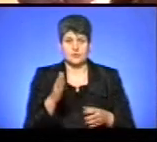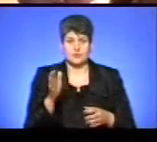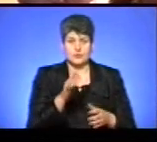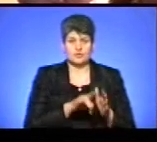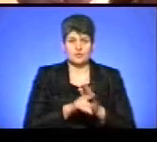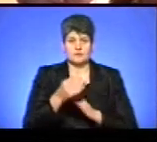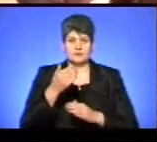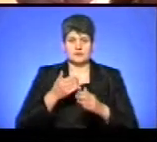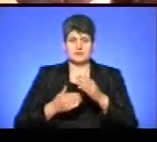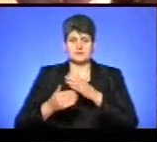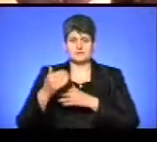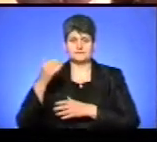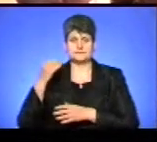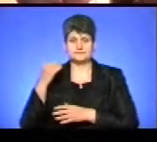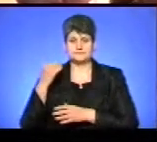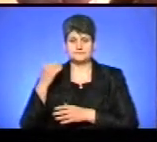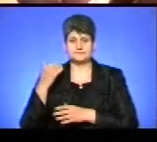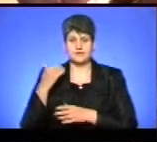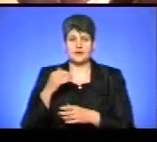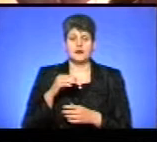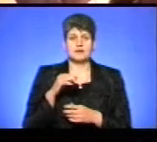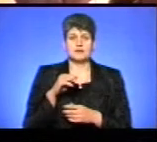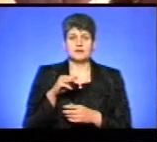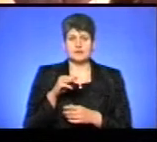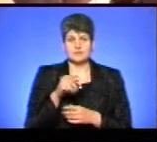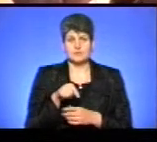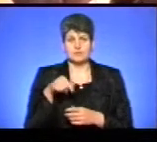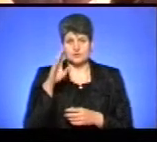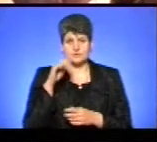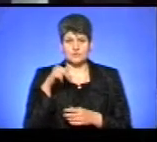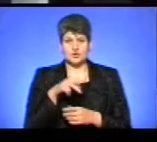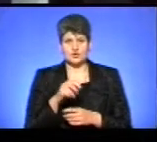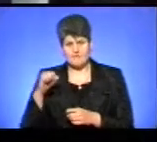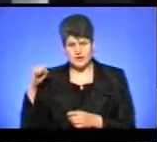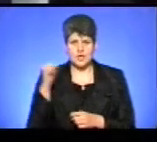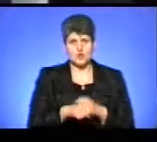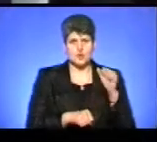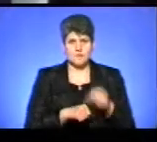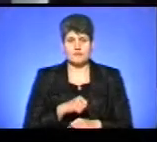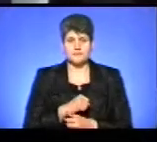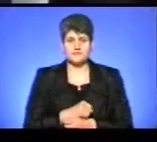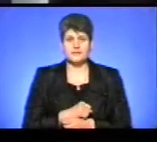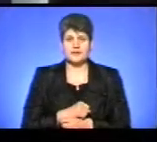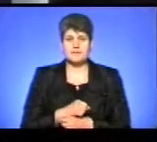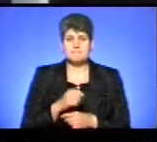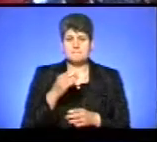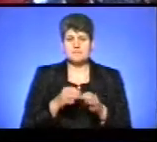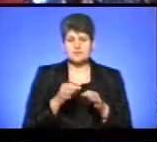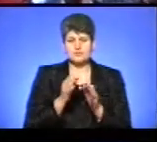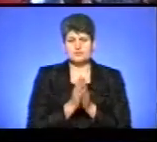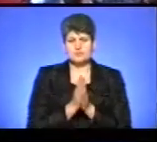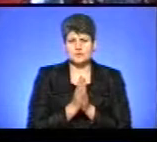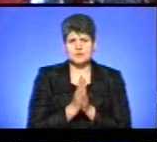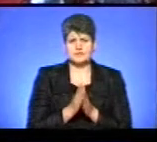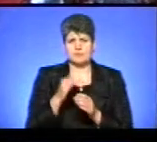відходити назад, а Дарендех підійшов до нього і добив. Підсудний Сергій Терендех просив батьків